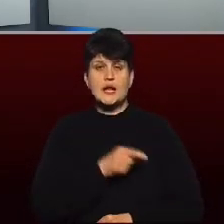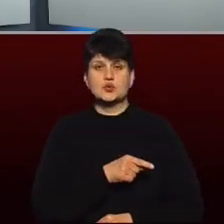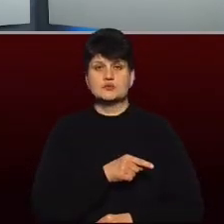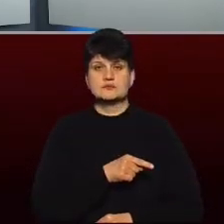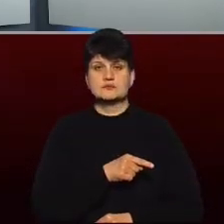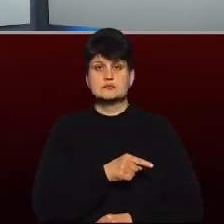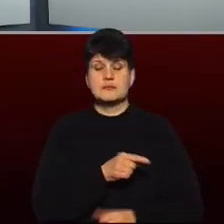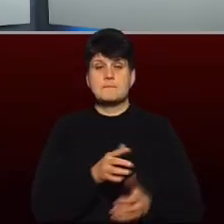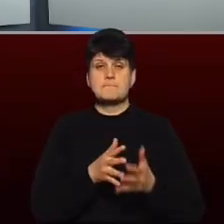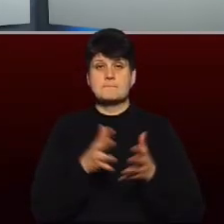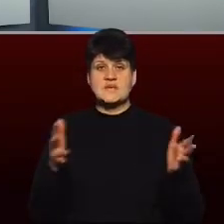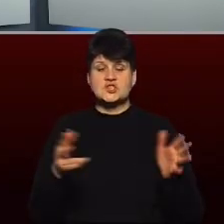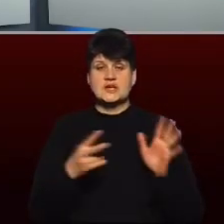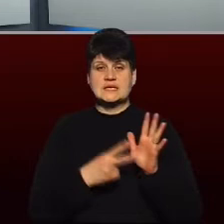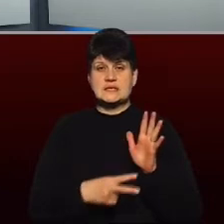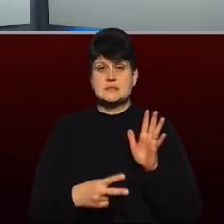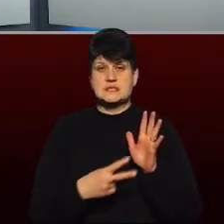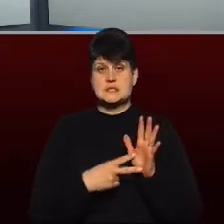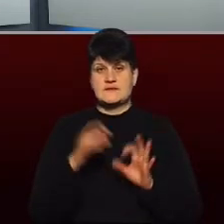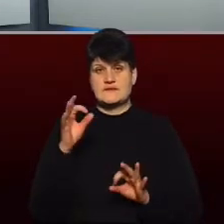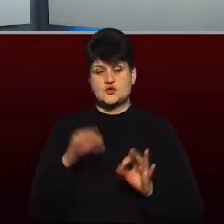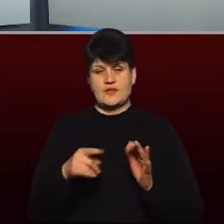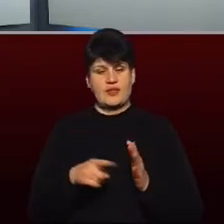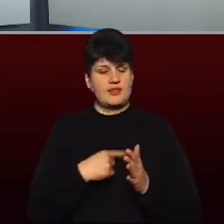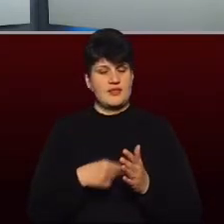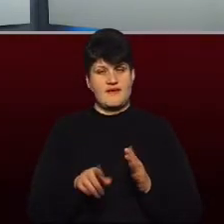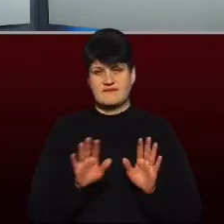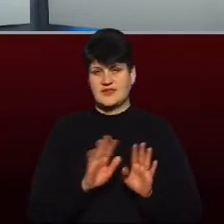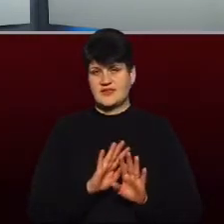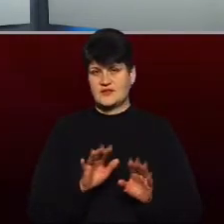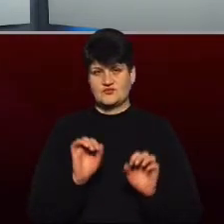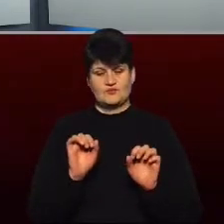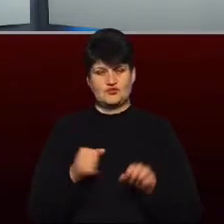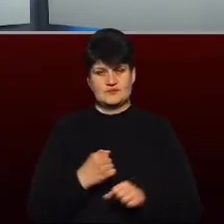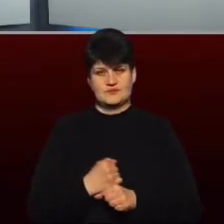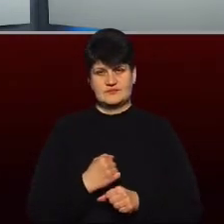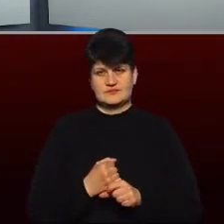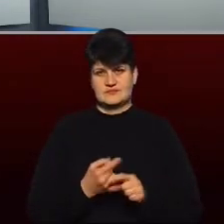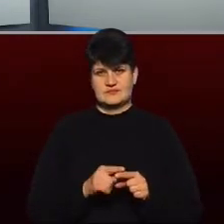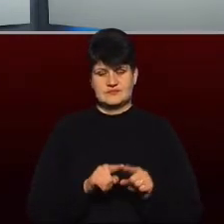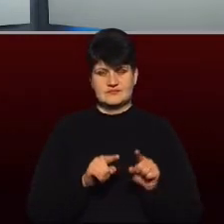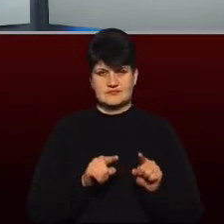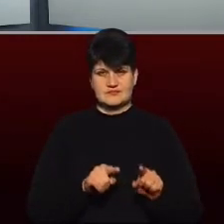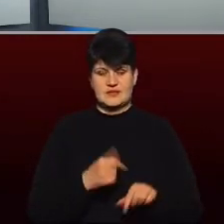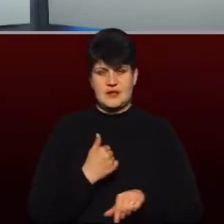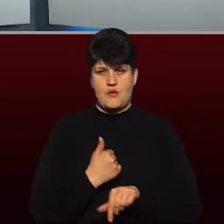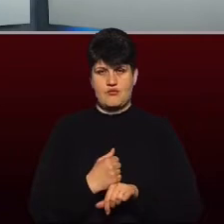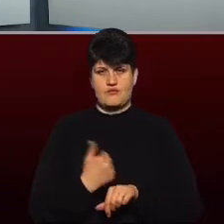Понад 77% не вірить, що він справиться з цими обов'язками як